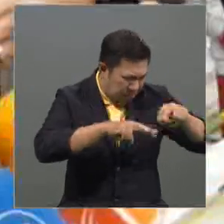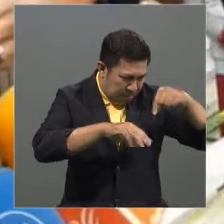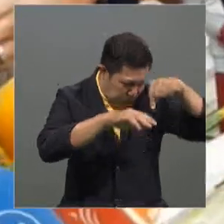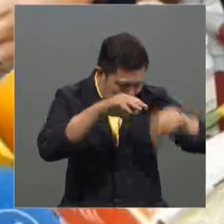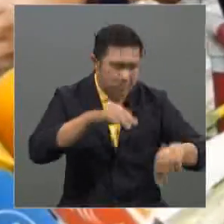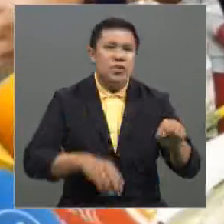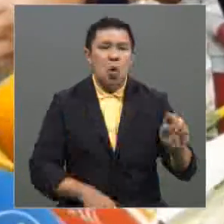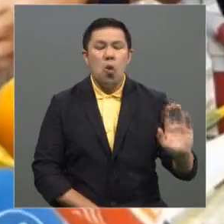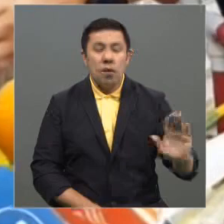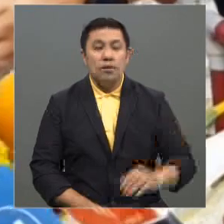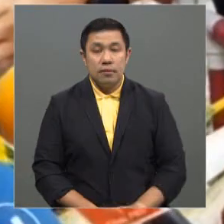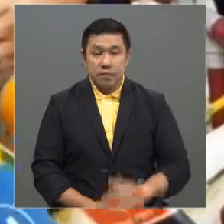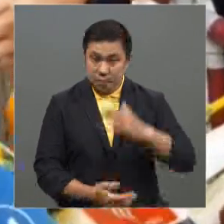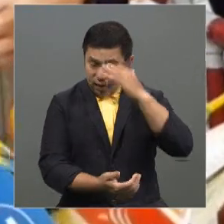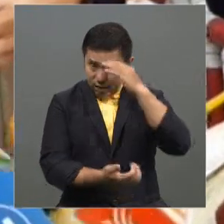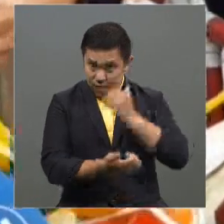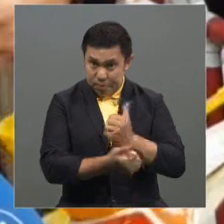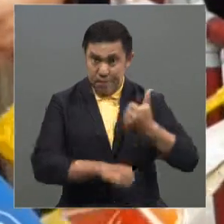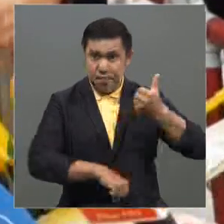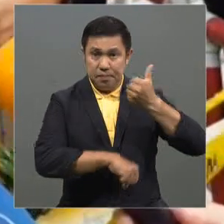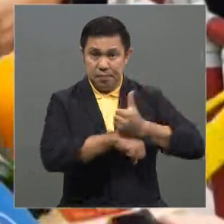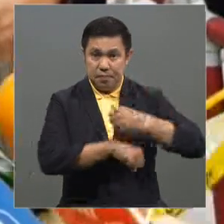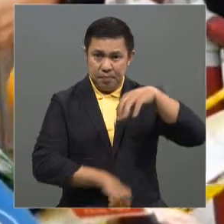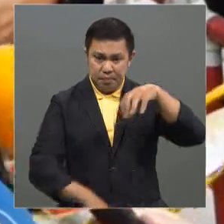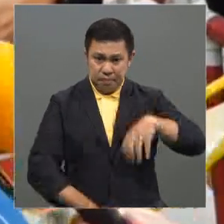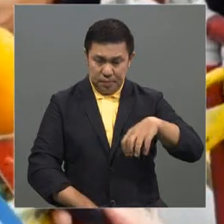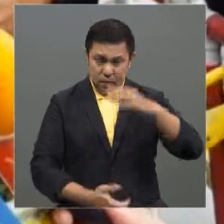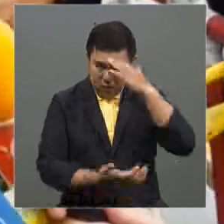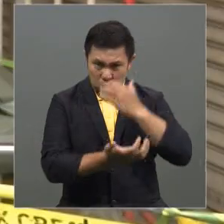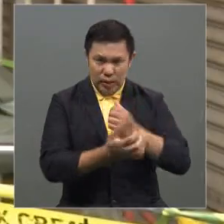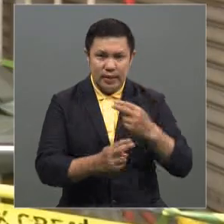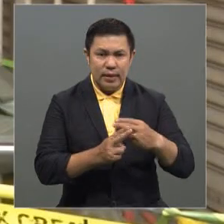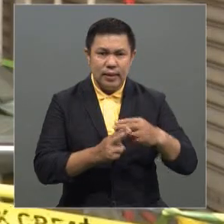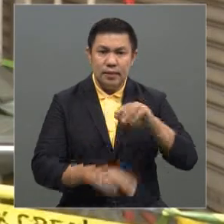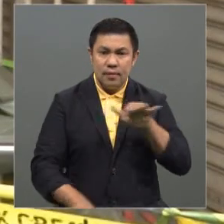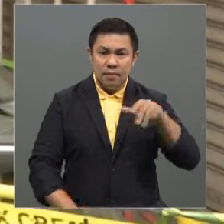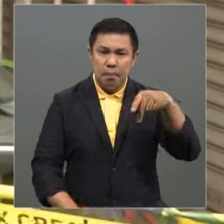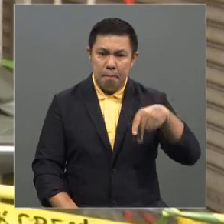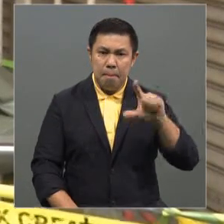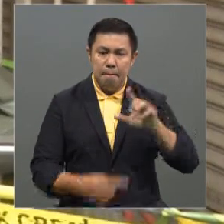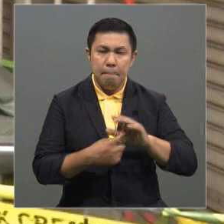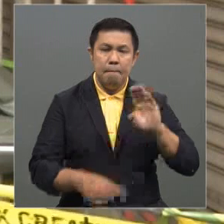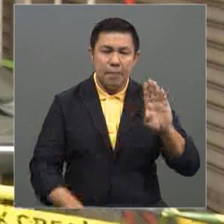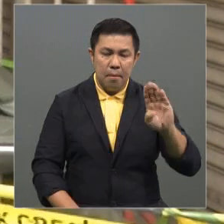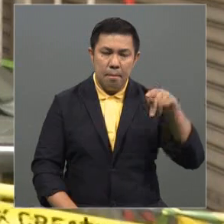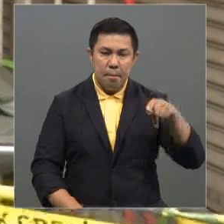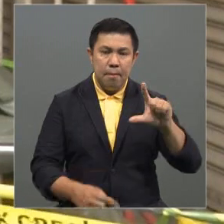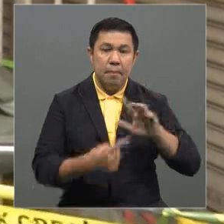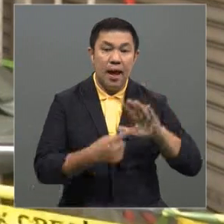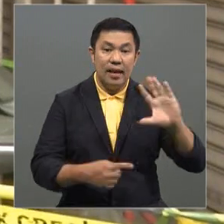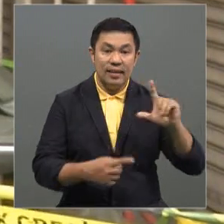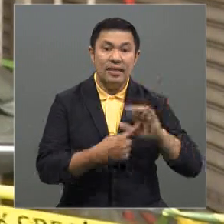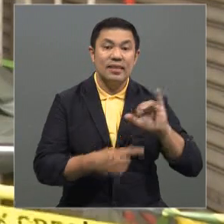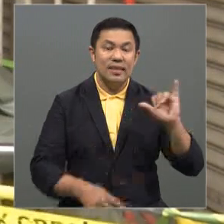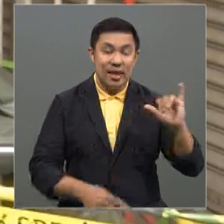ด้านพันตำรวจเอกวิทวัฒน์เข่งคุ้มผู้กำกับสน.พระพลาชัย2ก็เปิดเผยว่าเบื้องต้นยังไม่ได้ตัดประเด็นใดทิ้งส่วน